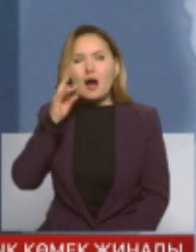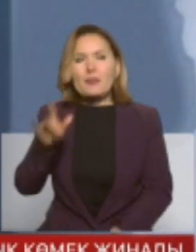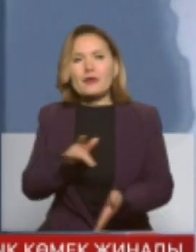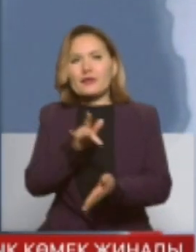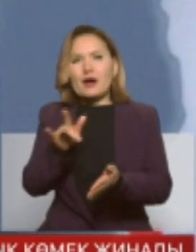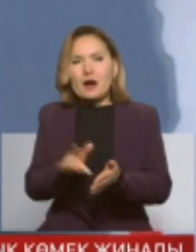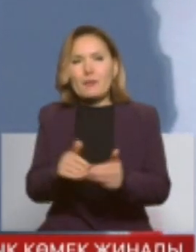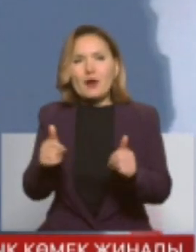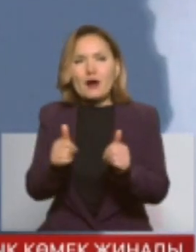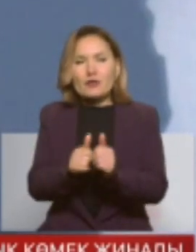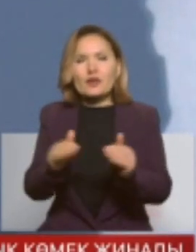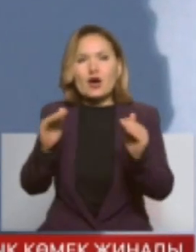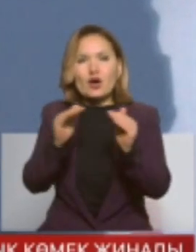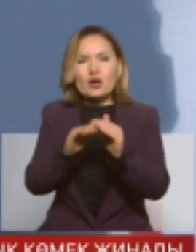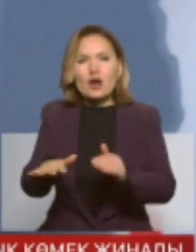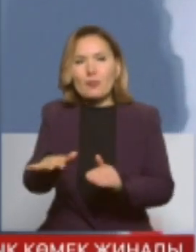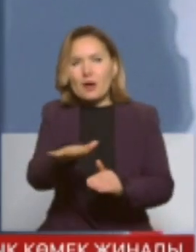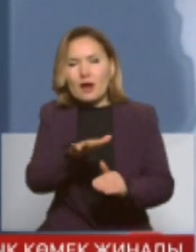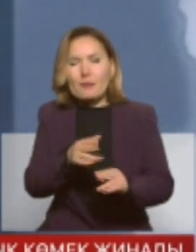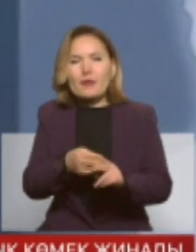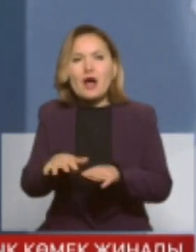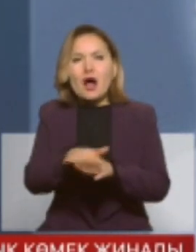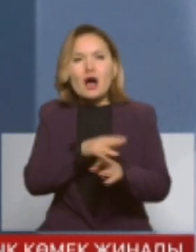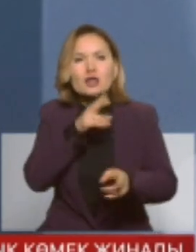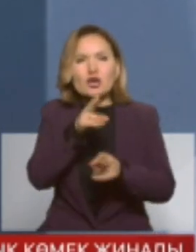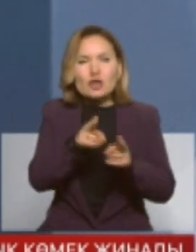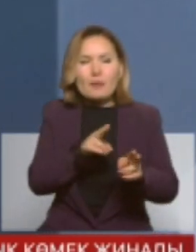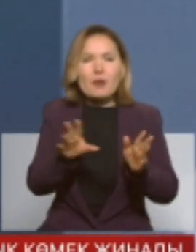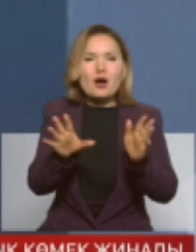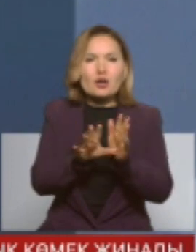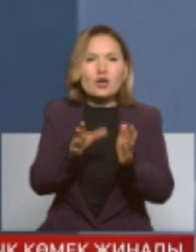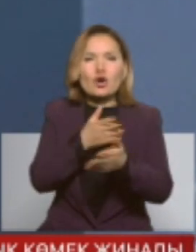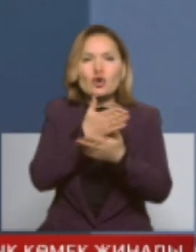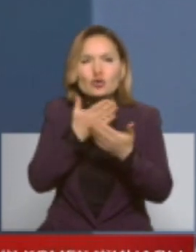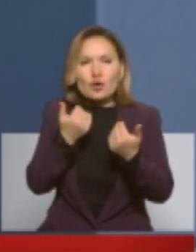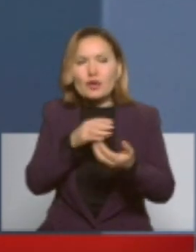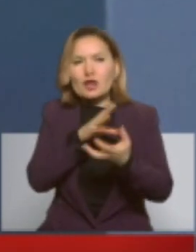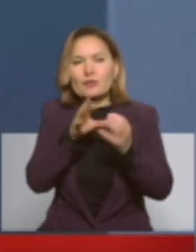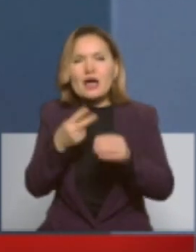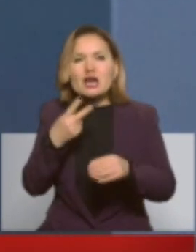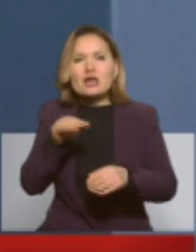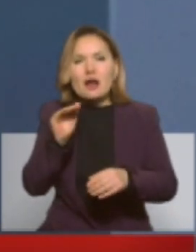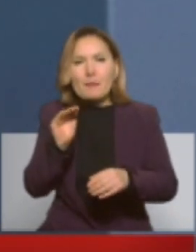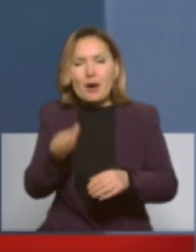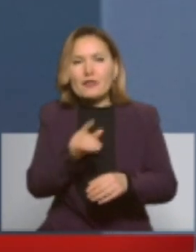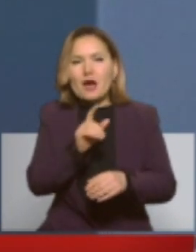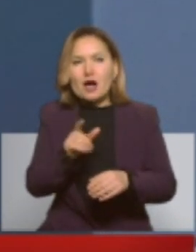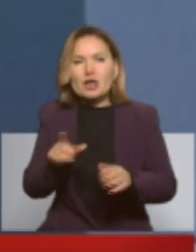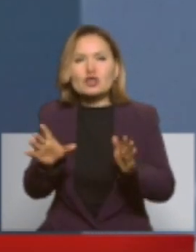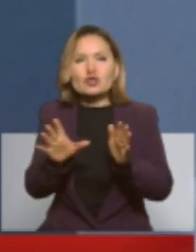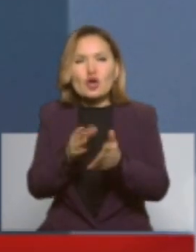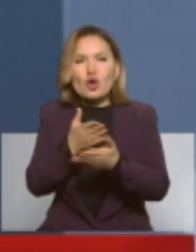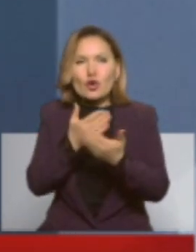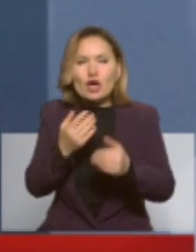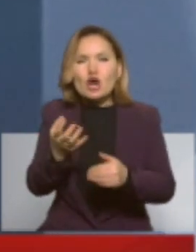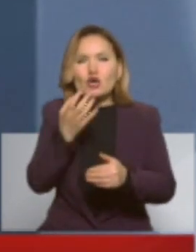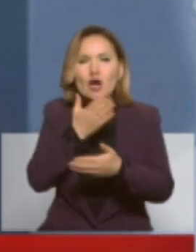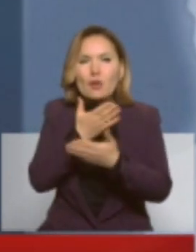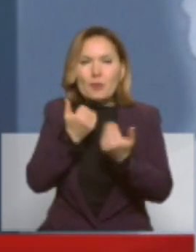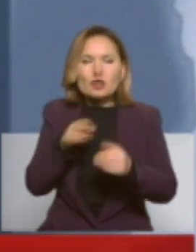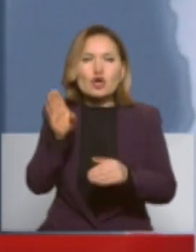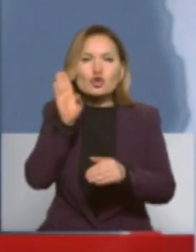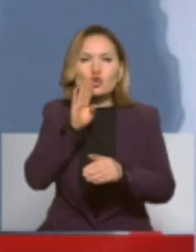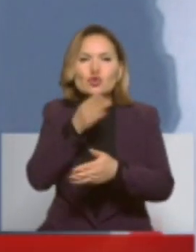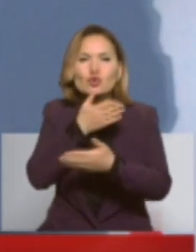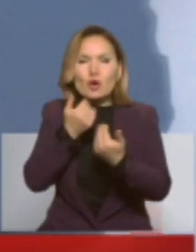Алматының іргесіндегі асыларман тұрғын үй кешенінің тұрғындары коммуникациядан толға жатылған. 20 мыңнан астам адам жарықсыз, жылусыз, тіпті